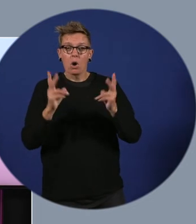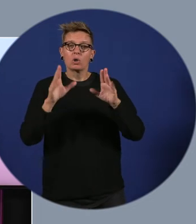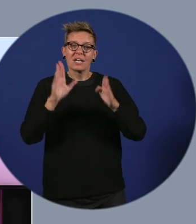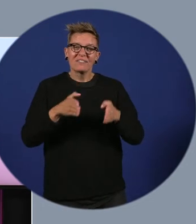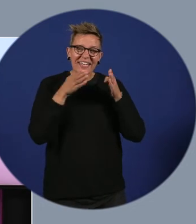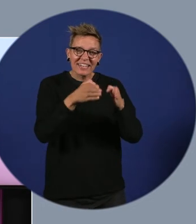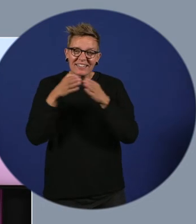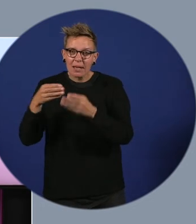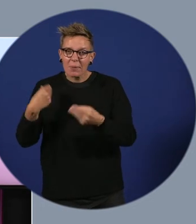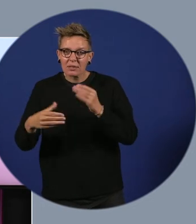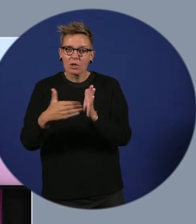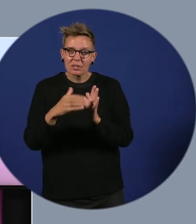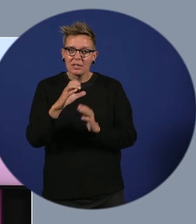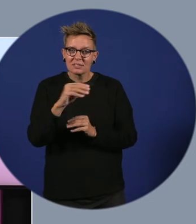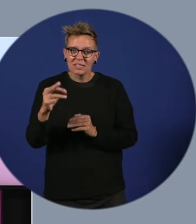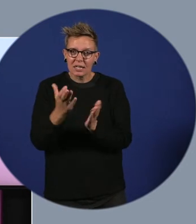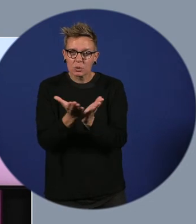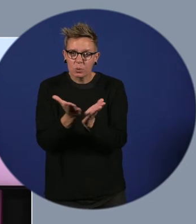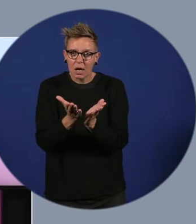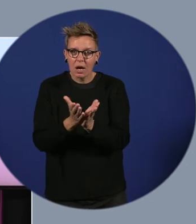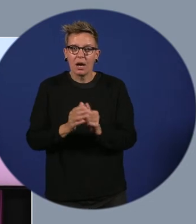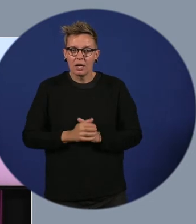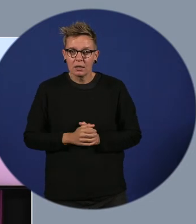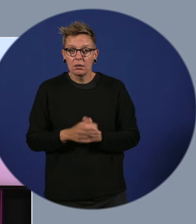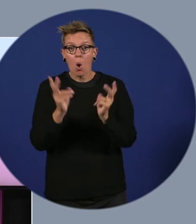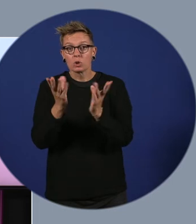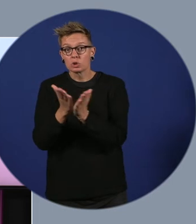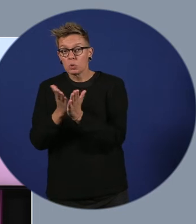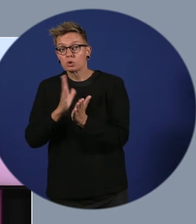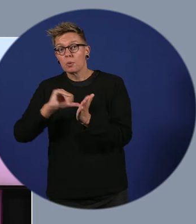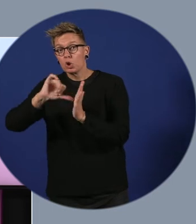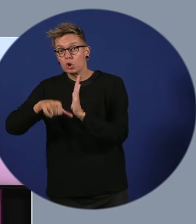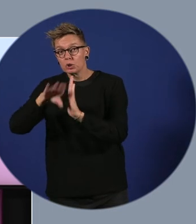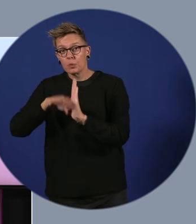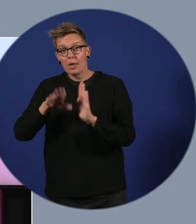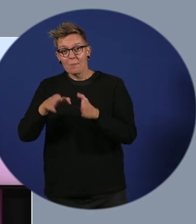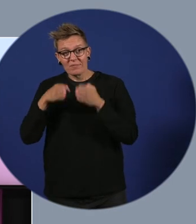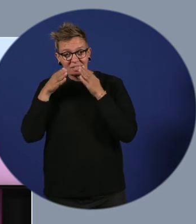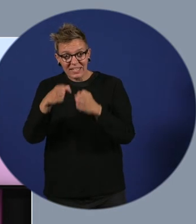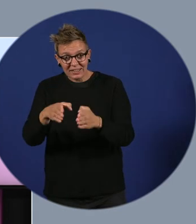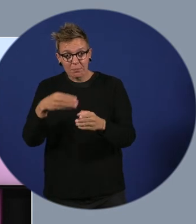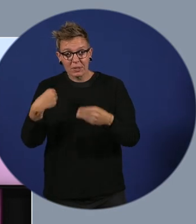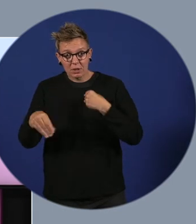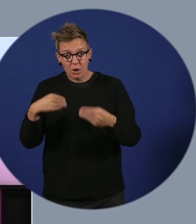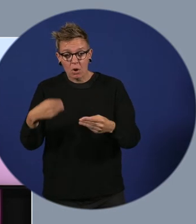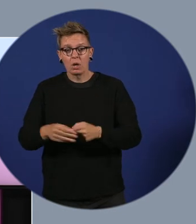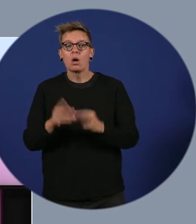riktade material just för särskolor och även skolor med yrkesprogram. Mm. Och sen har vi också